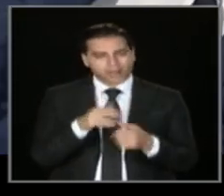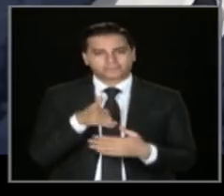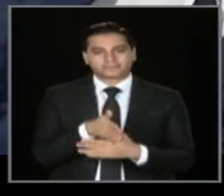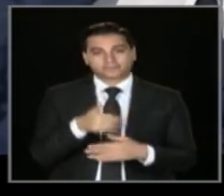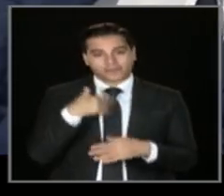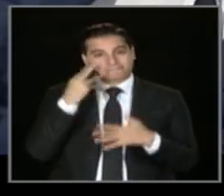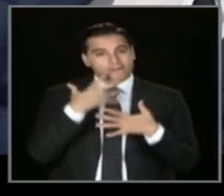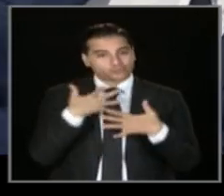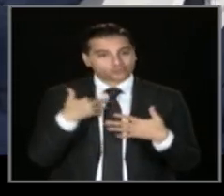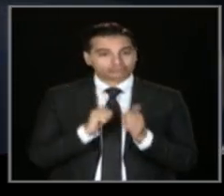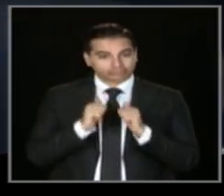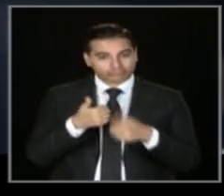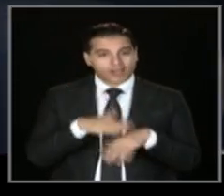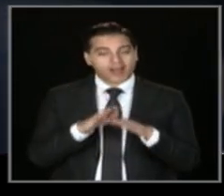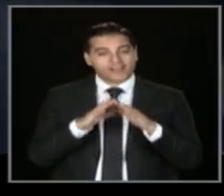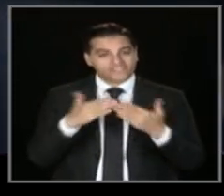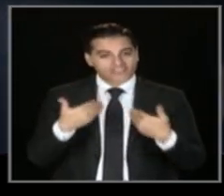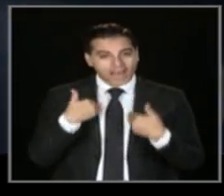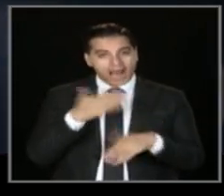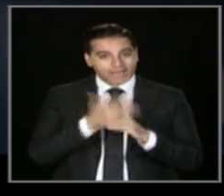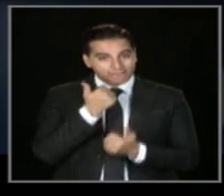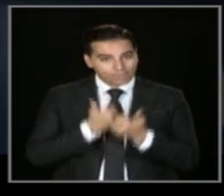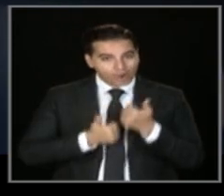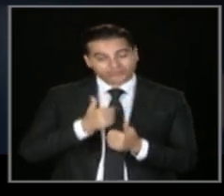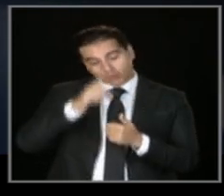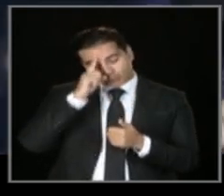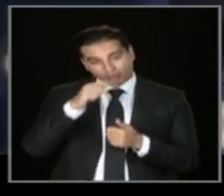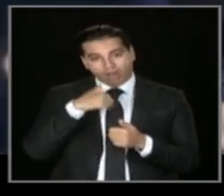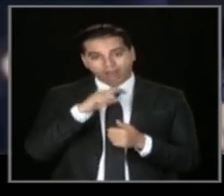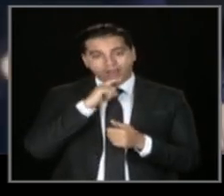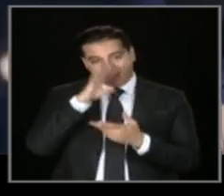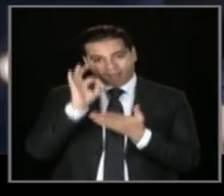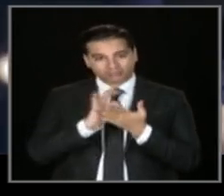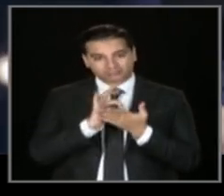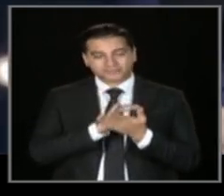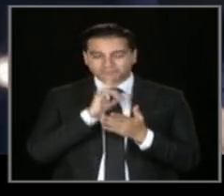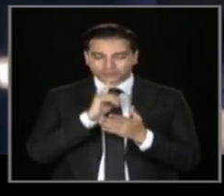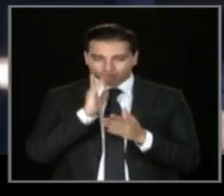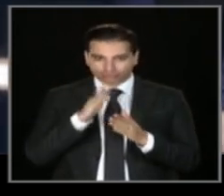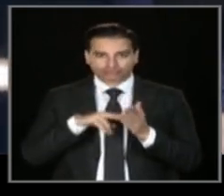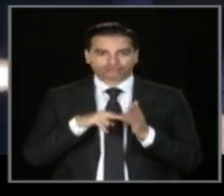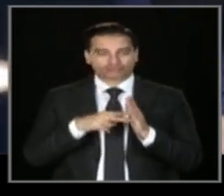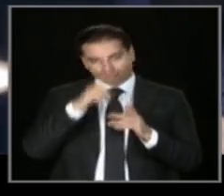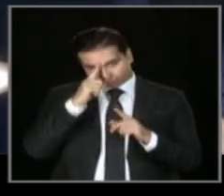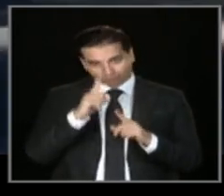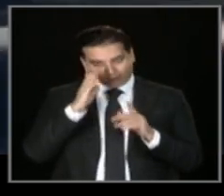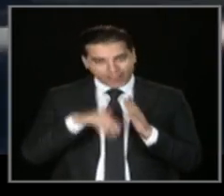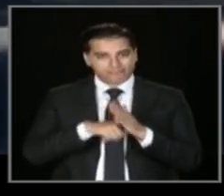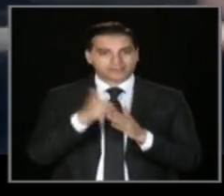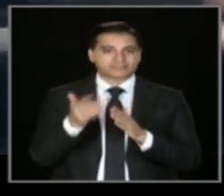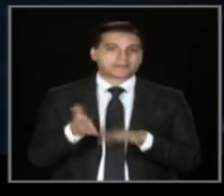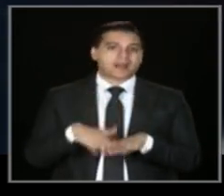انا سعيد اني حاولت ارجع فريقي للمنافسه، لكن للاسف الحظ ما ساعدناش، ولكن احنا لسه متقدمين وان شاء الله نكسب في عجلة